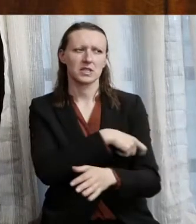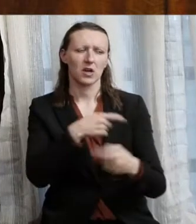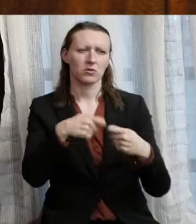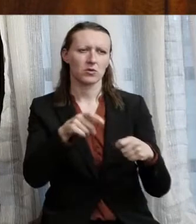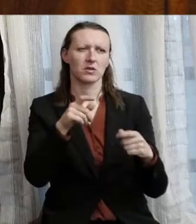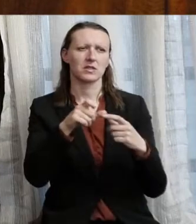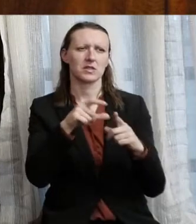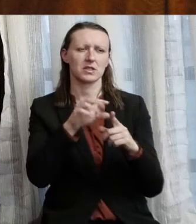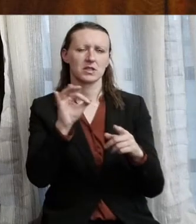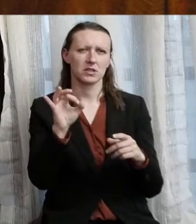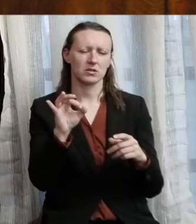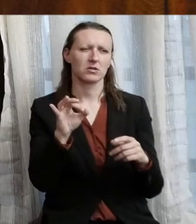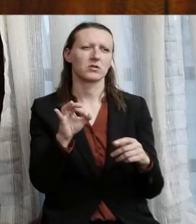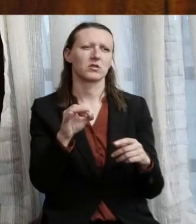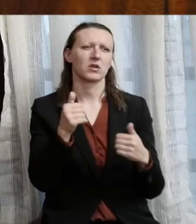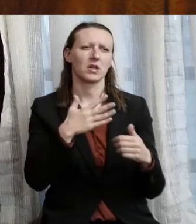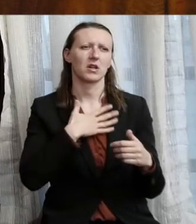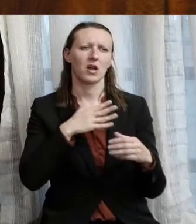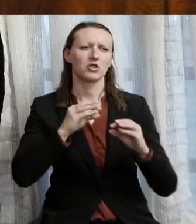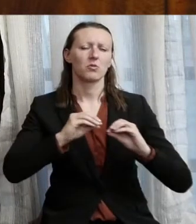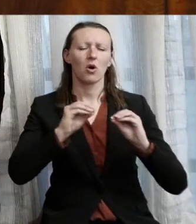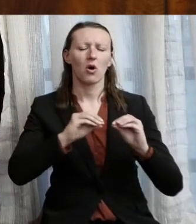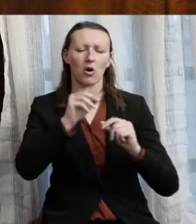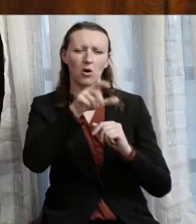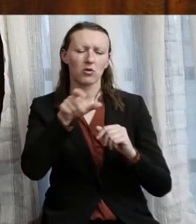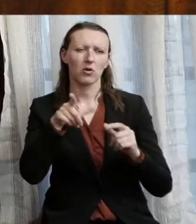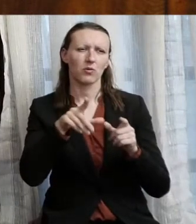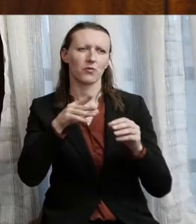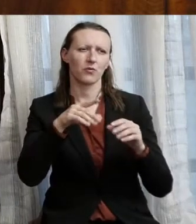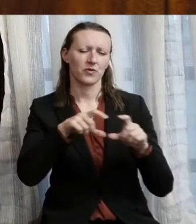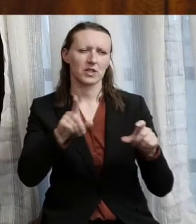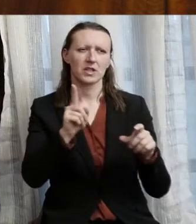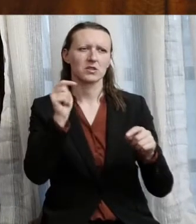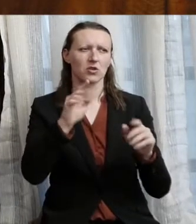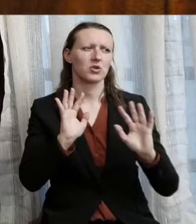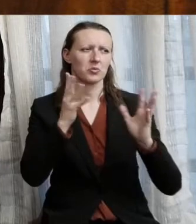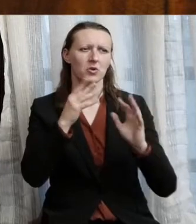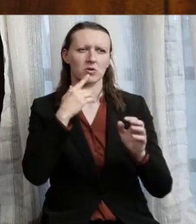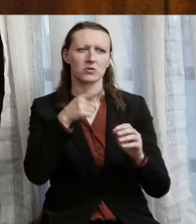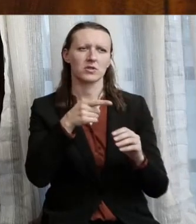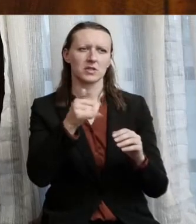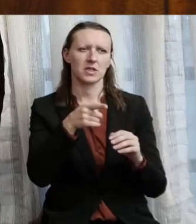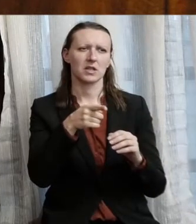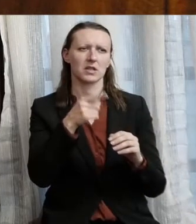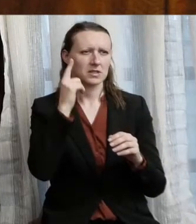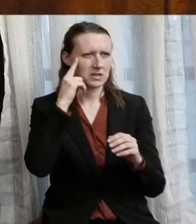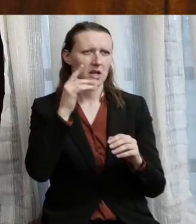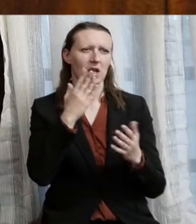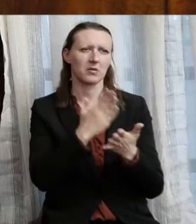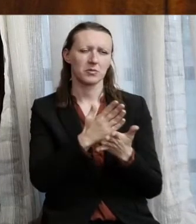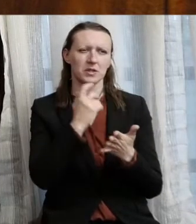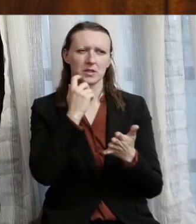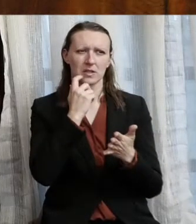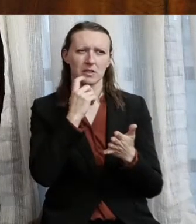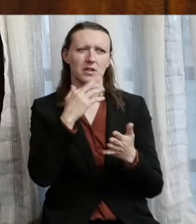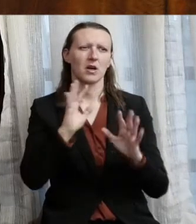udruzi Sidro i našim odgojiteljicama i niste sudjelovali na prosvjedu kao što ste znali